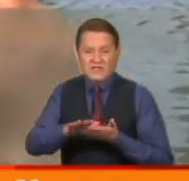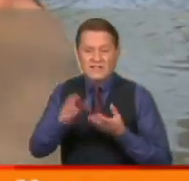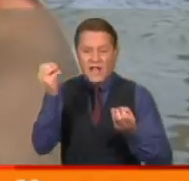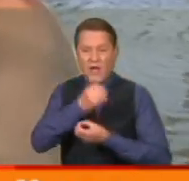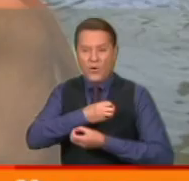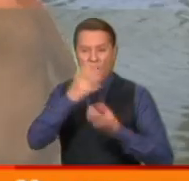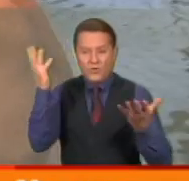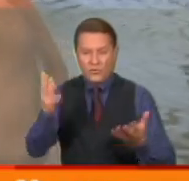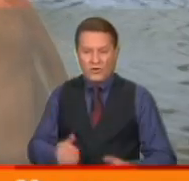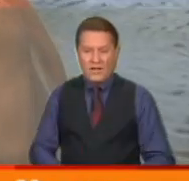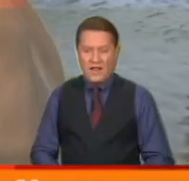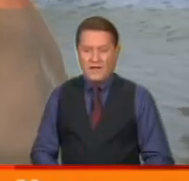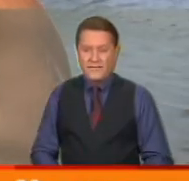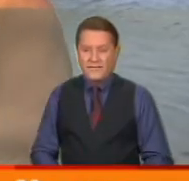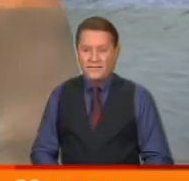культурна наша.